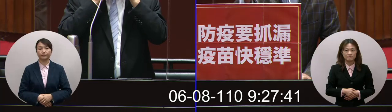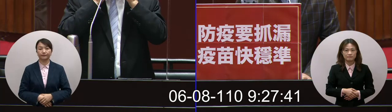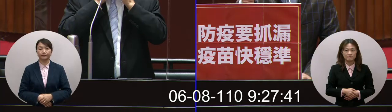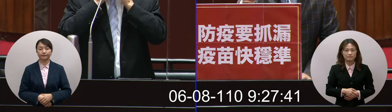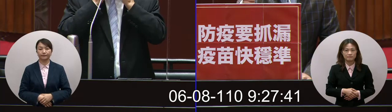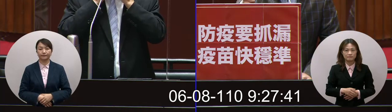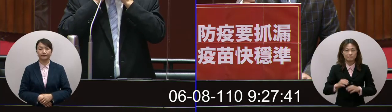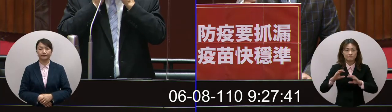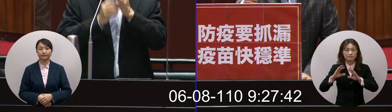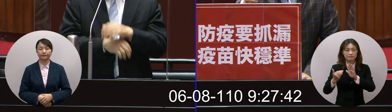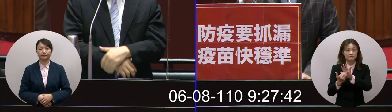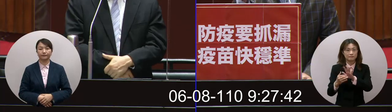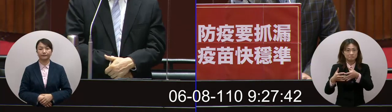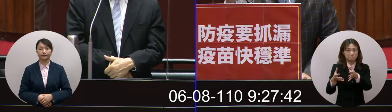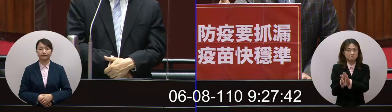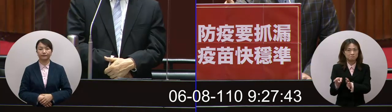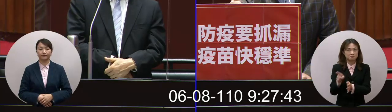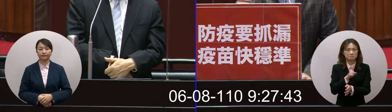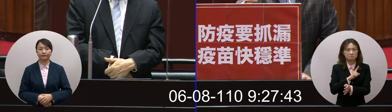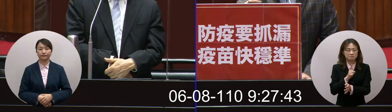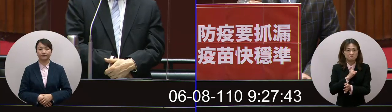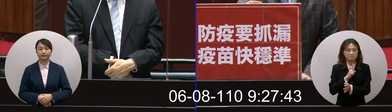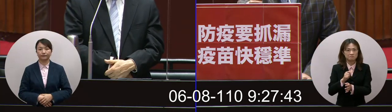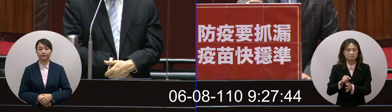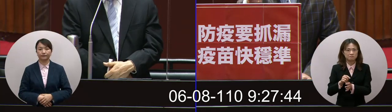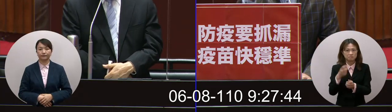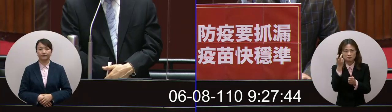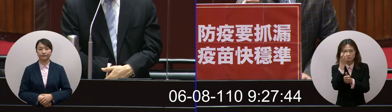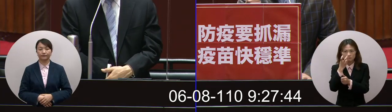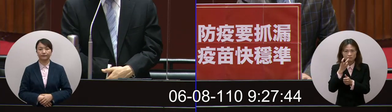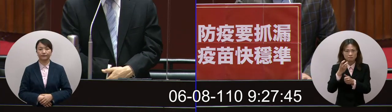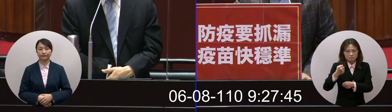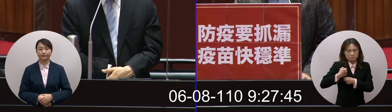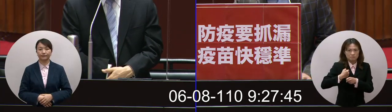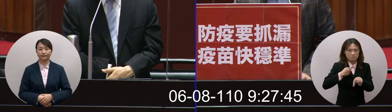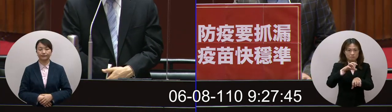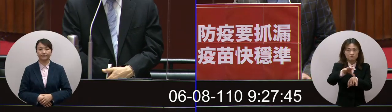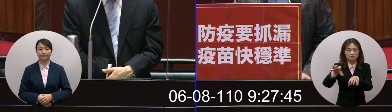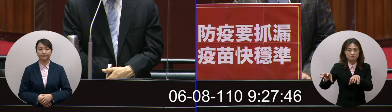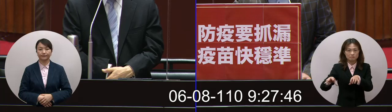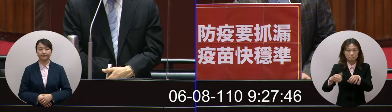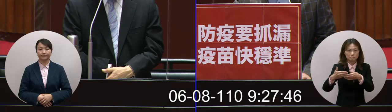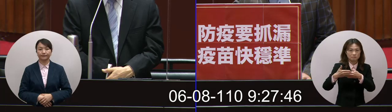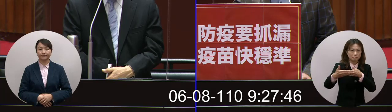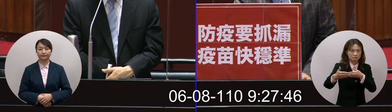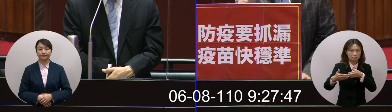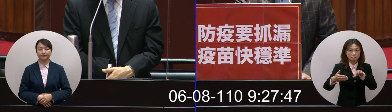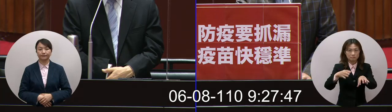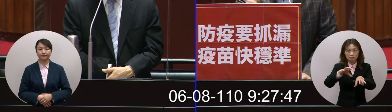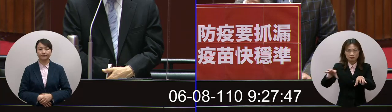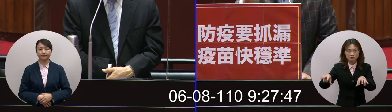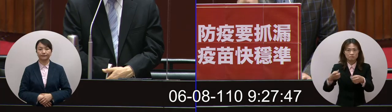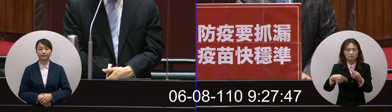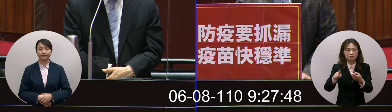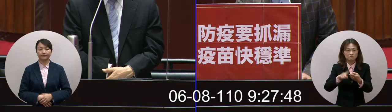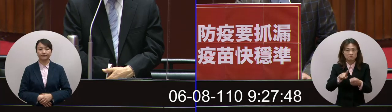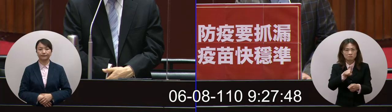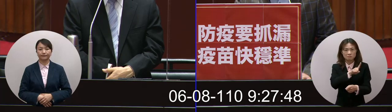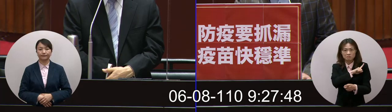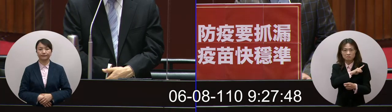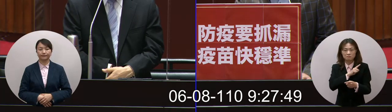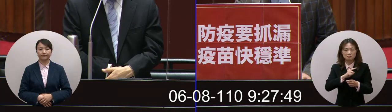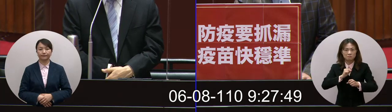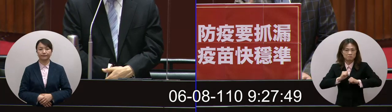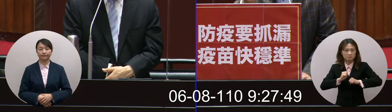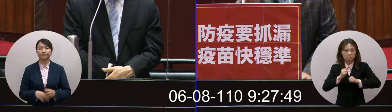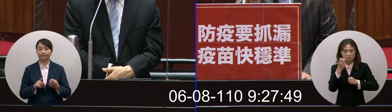国防部家己各个军区军营，伊个隔离的即个场所，应该自主隔离，无应该去甲人